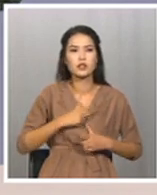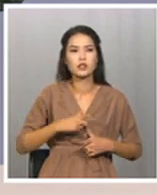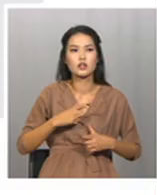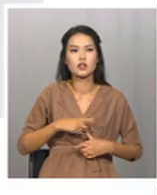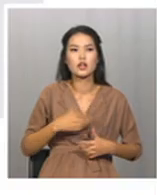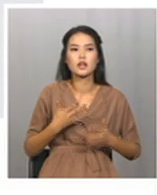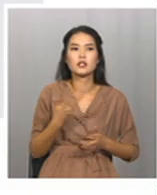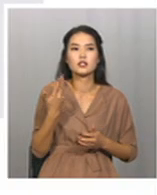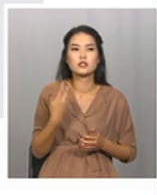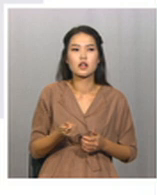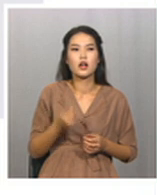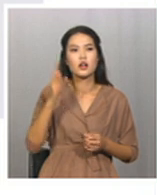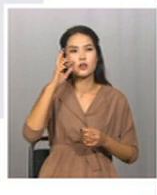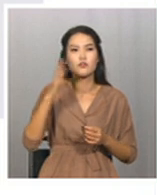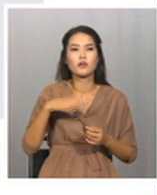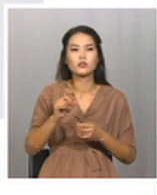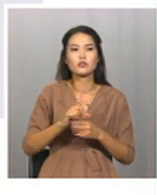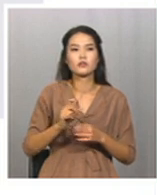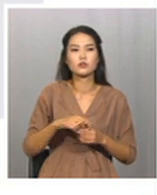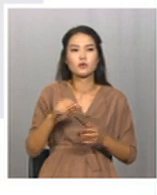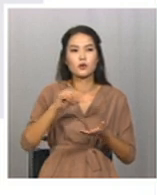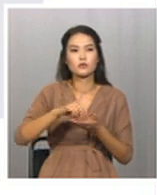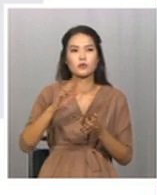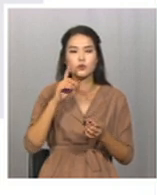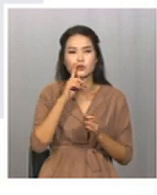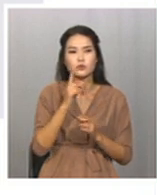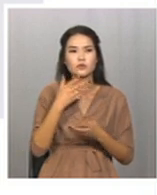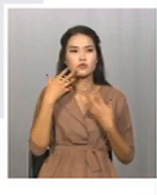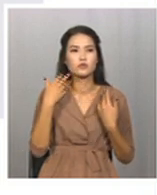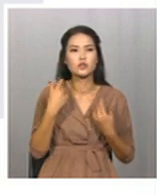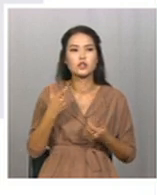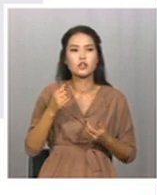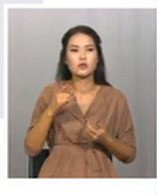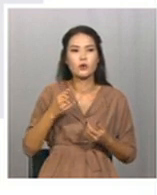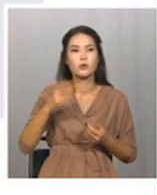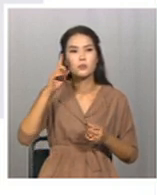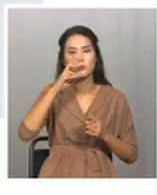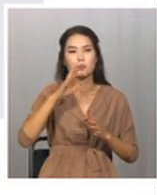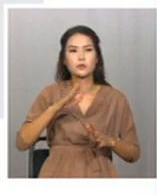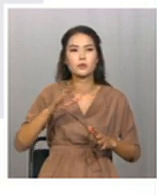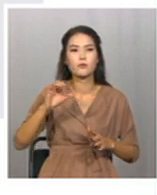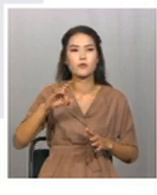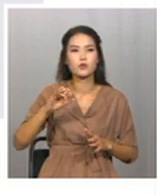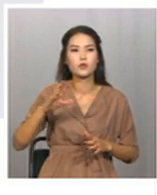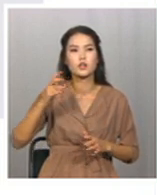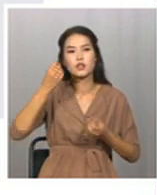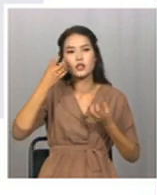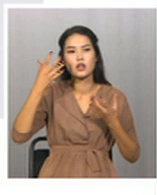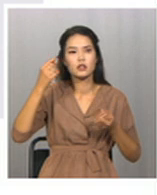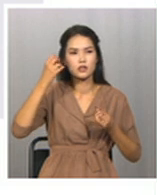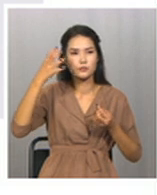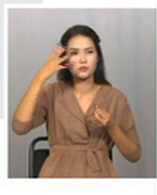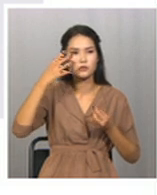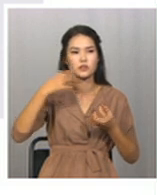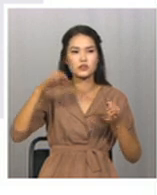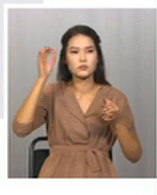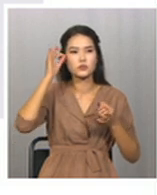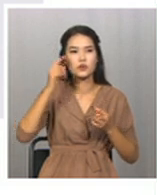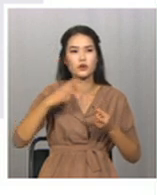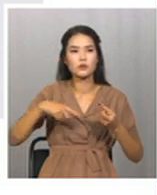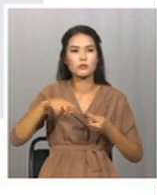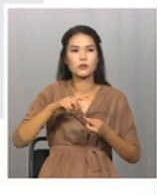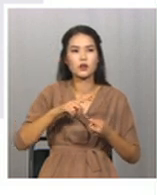«да». В современной словесности отсутствует герой, подобный Фандорину. Яркий, запоминающийся образ интеллигентного